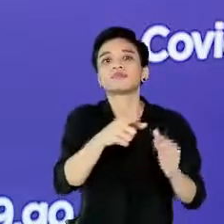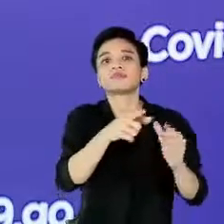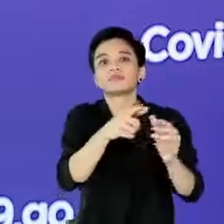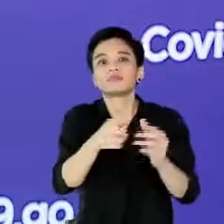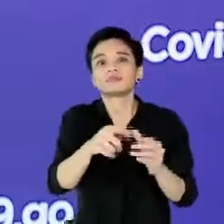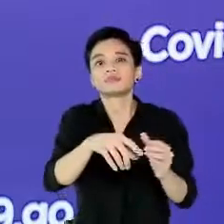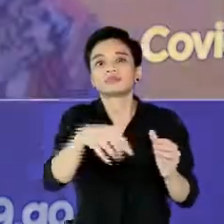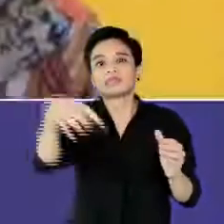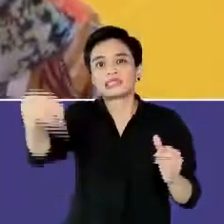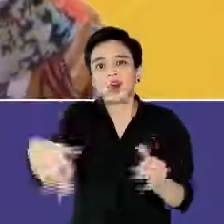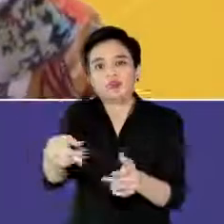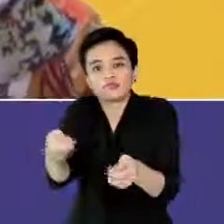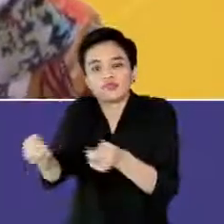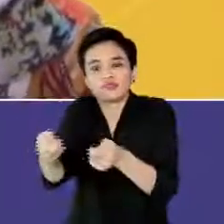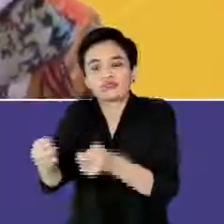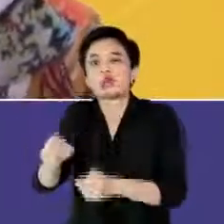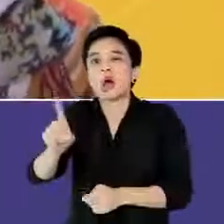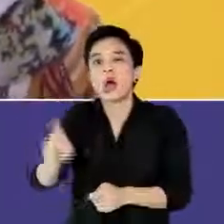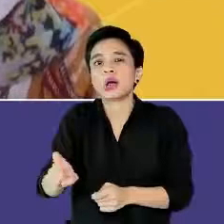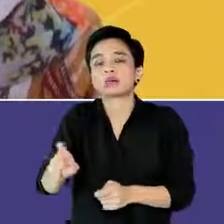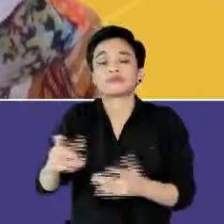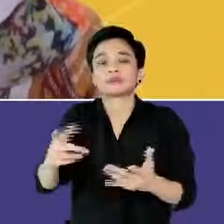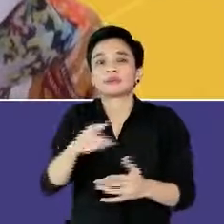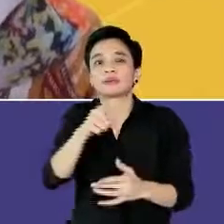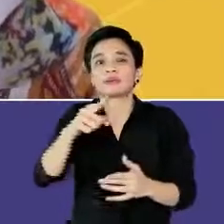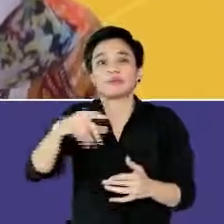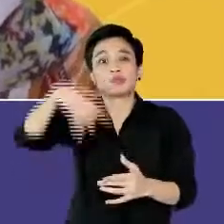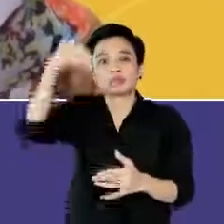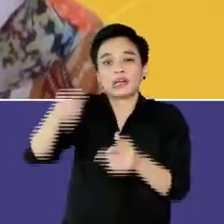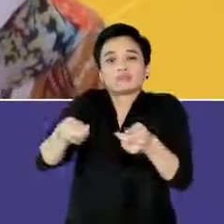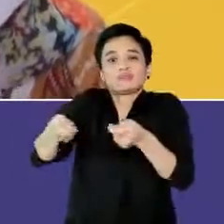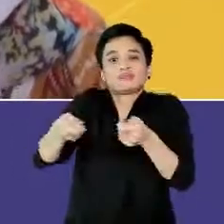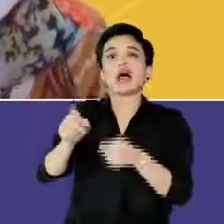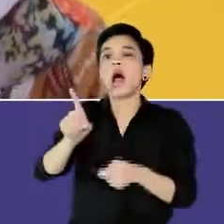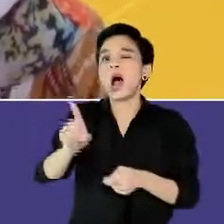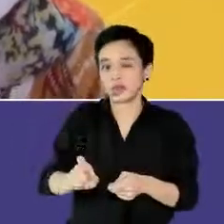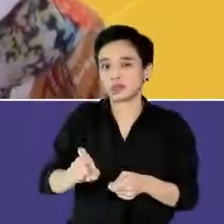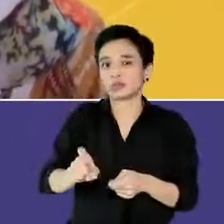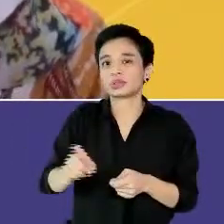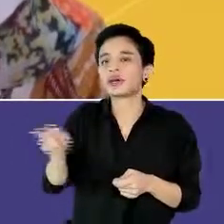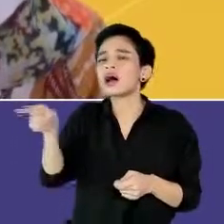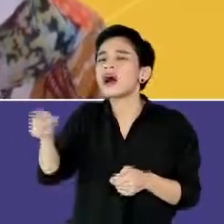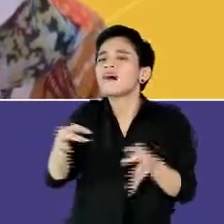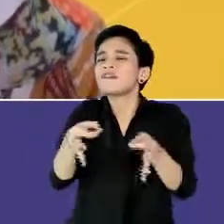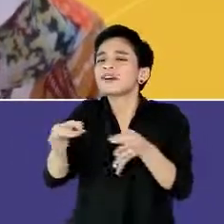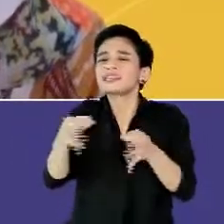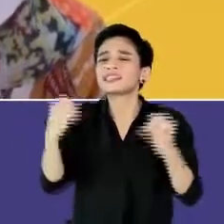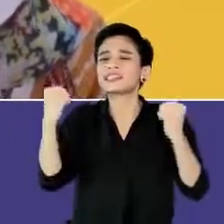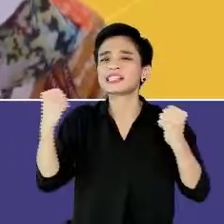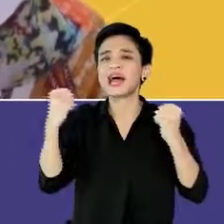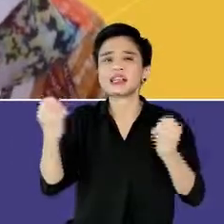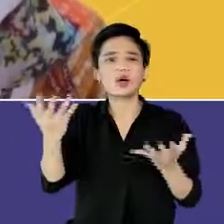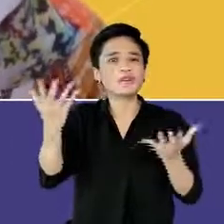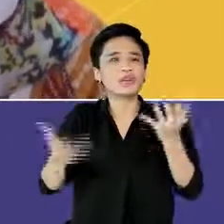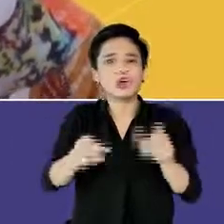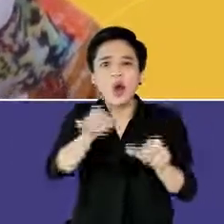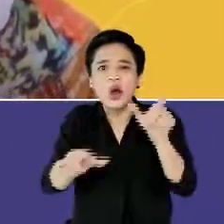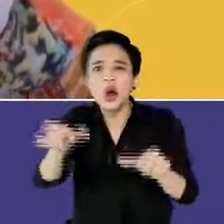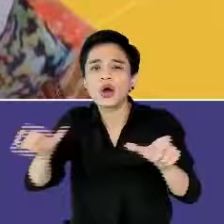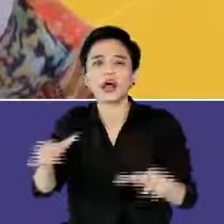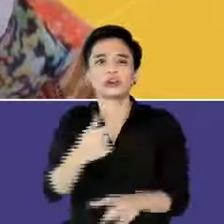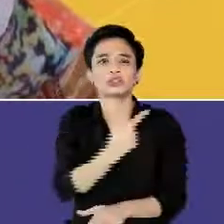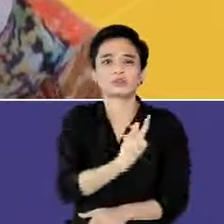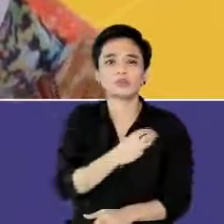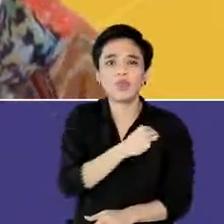Bagaimana skenario pengendaliannya Ibu karena jika tidak faskes ataupun Fasilitas Kesehatan ini akan kewalahan melihat apa yang terjadi